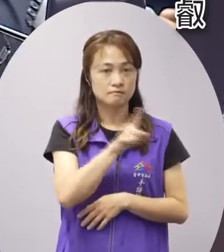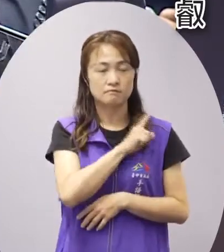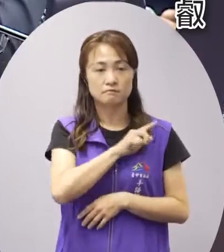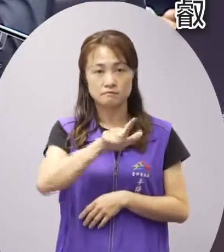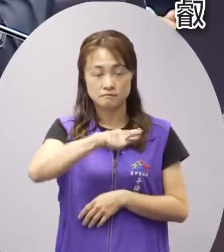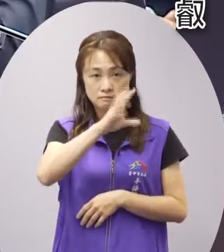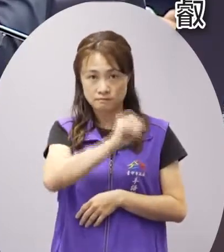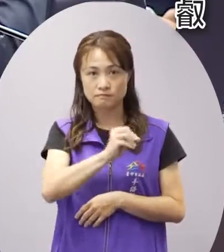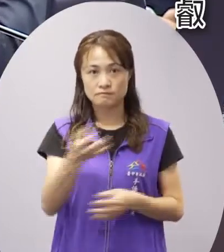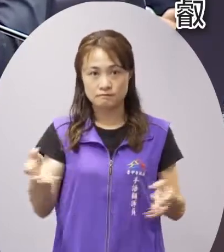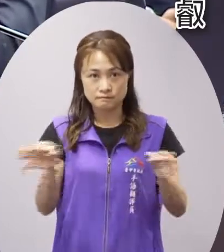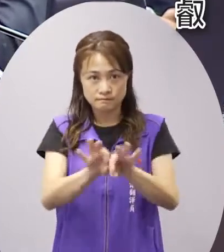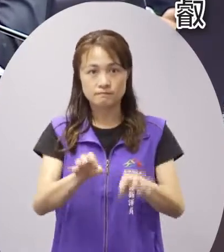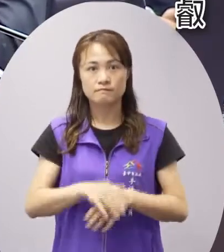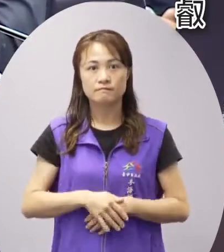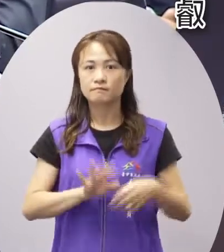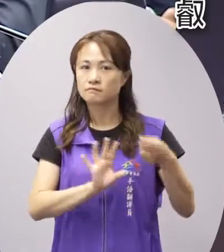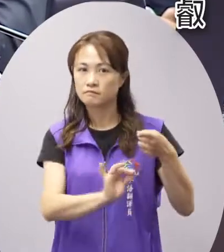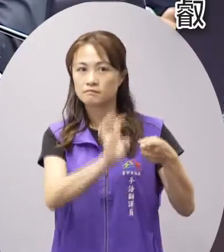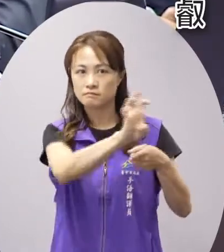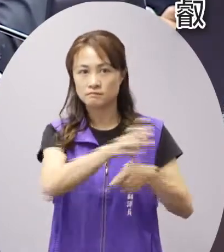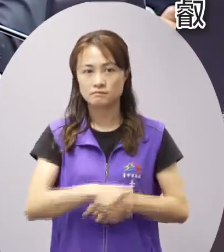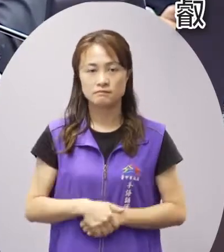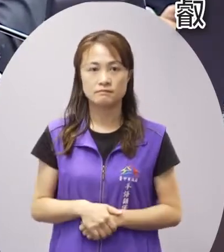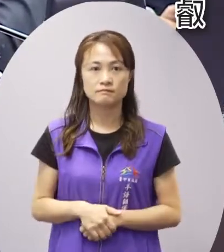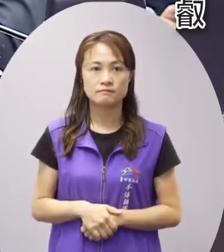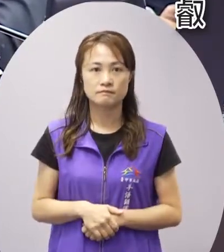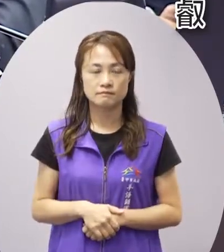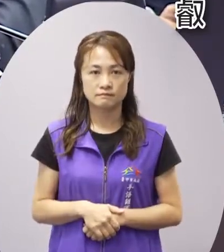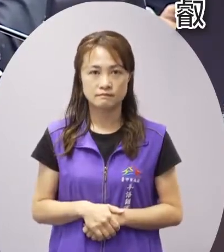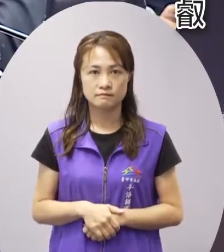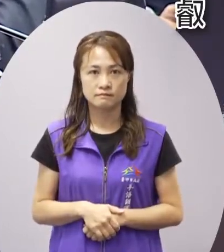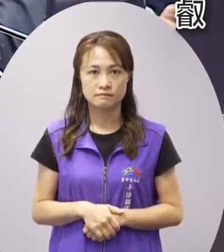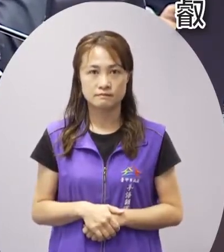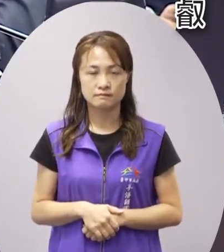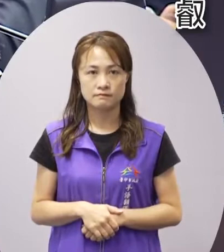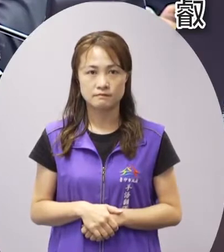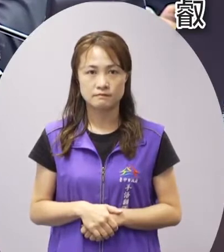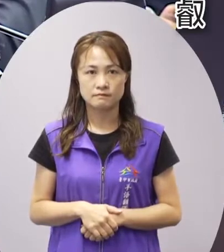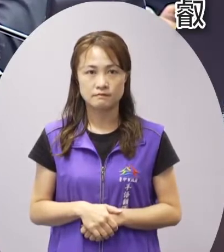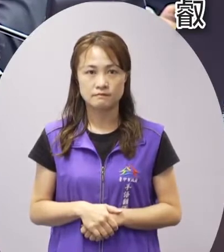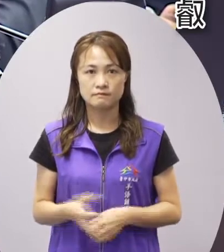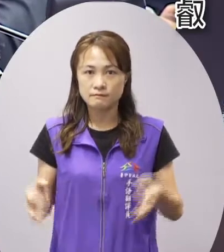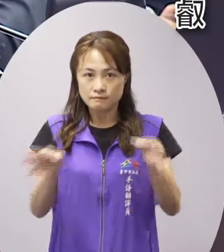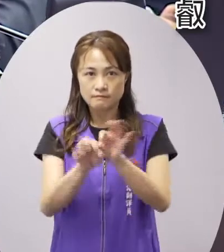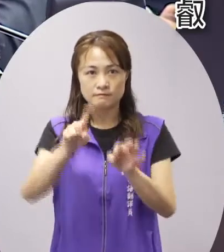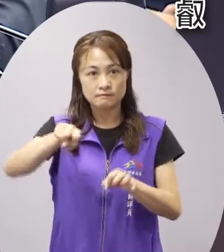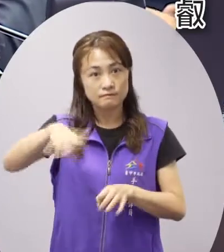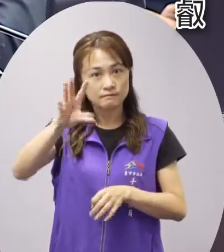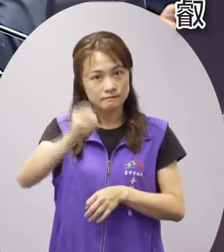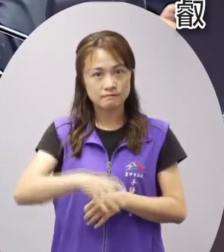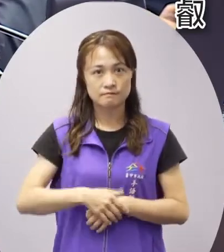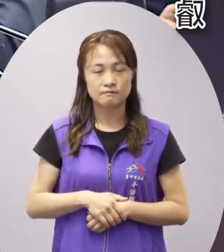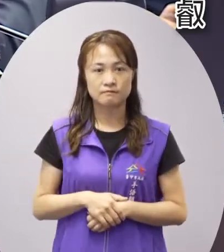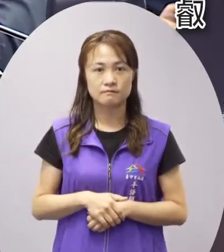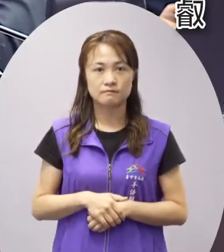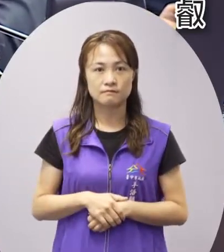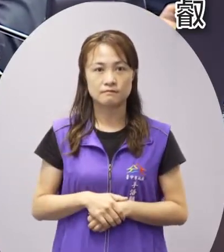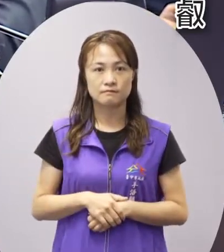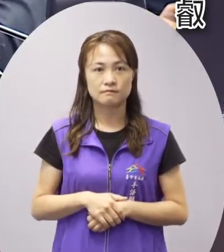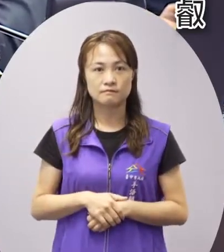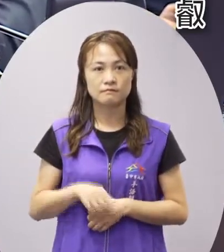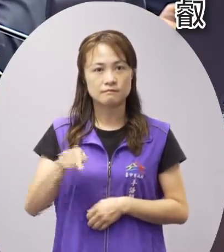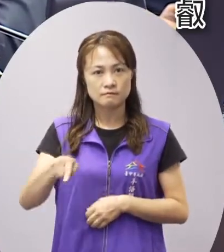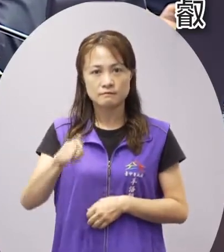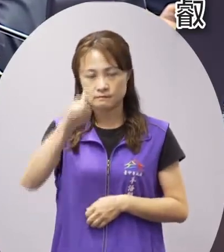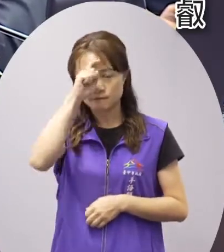600万，在整个市府的配合分摊是40%，那总计1500万。那考量到这个预算